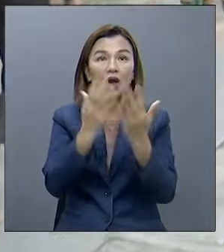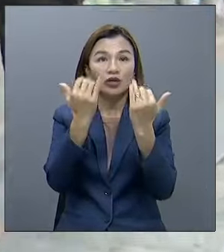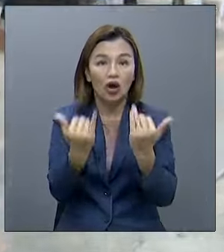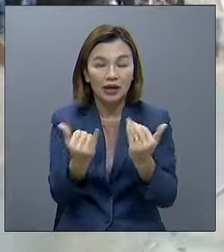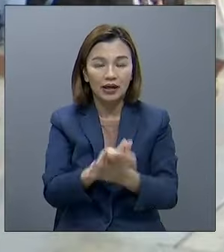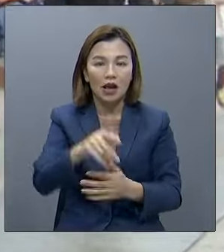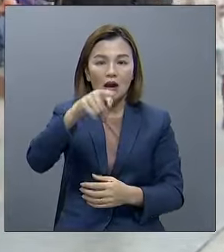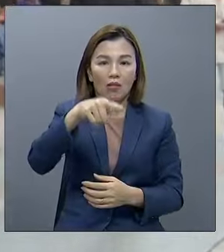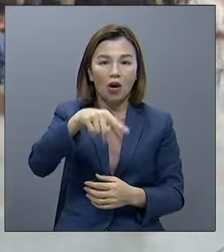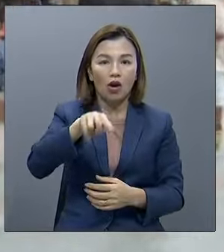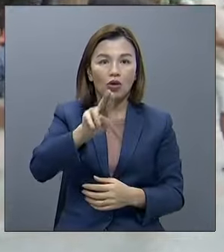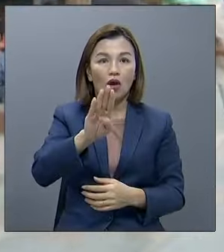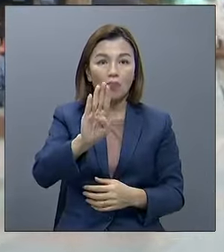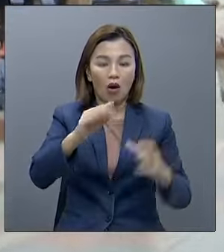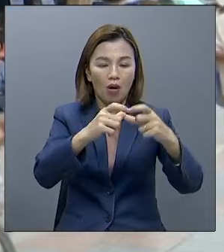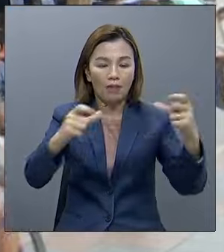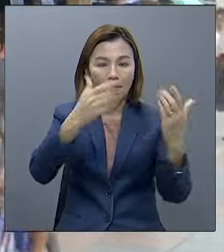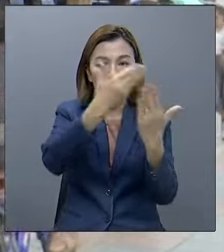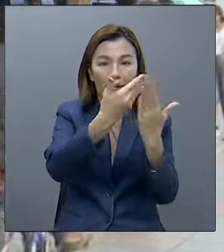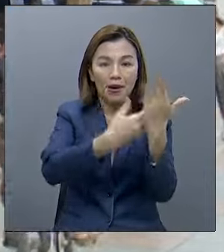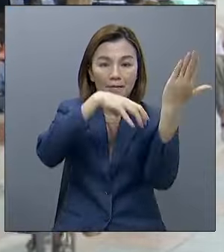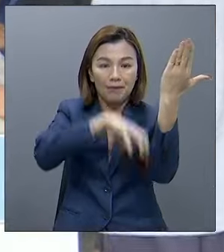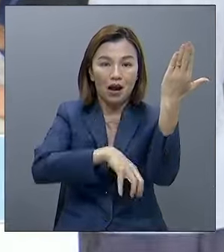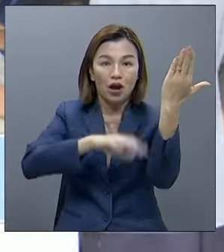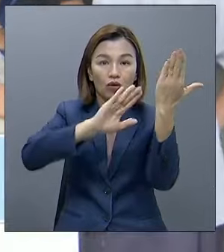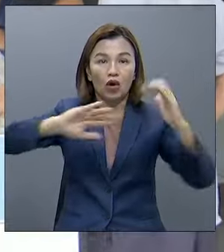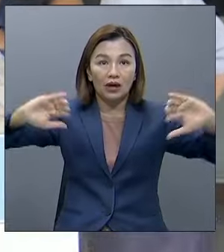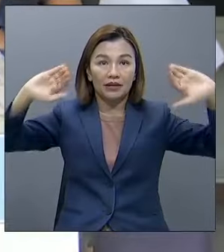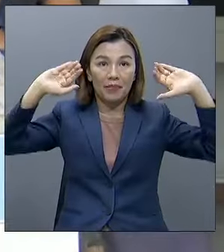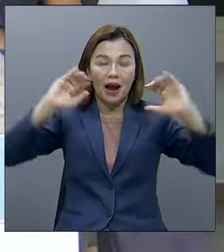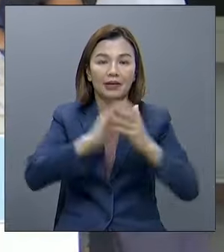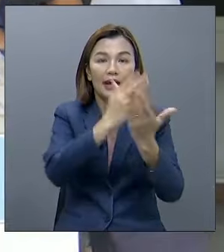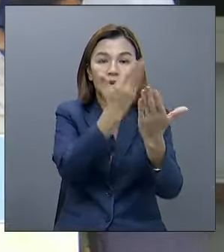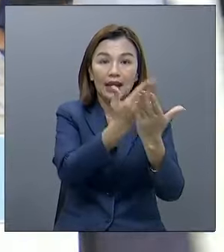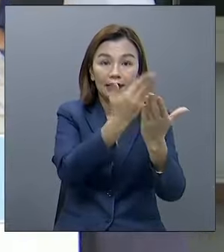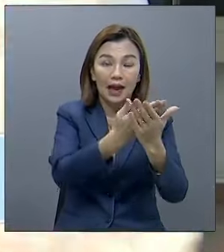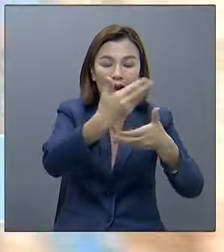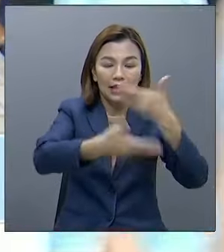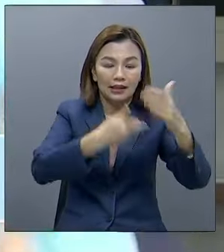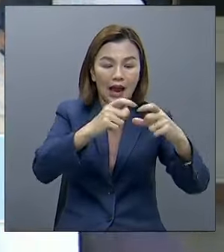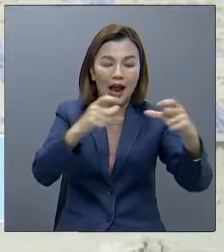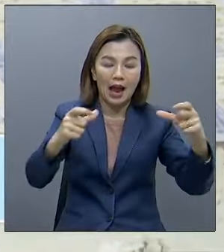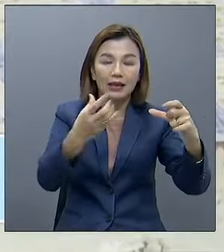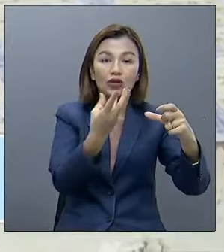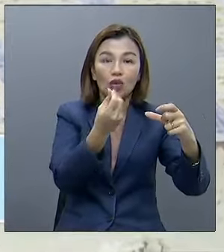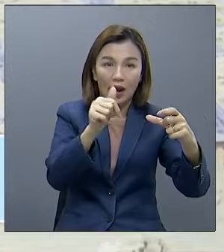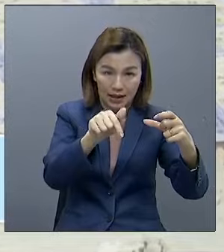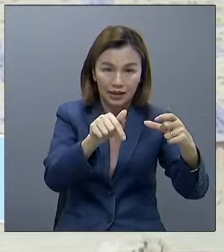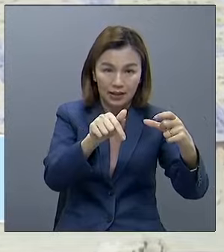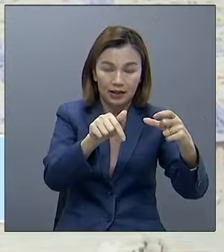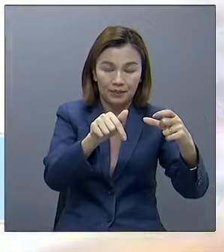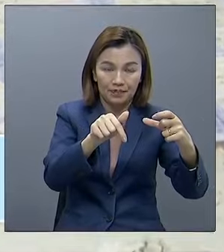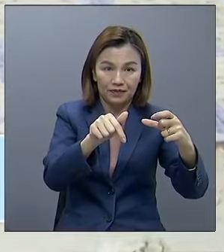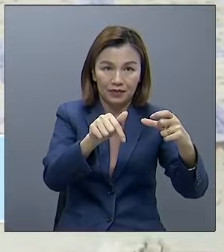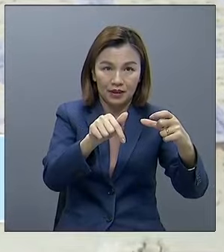พรบสำนักงานสลากกินแบ่งรัฐบาลซึ่งได้กำหนดให้เงินที่ได้รับจากการจำหน่ายสลากกินแบ่งรัฐบาลโดยจากการ